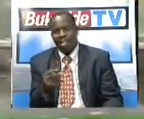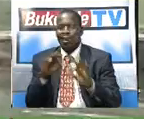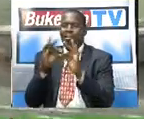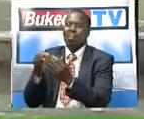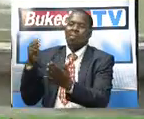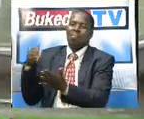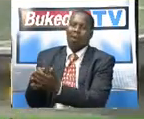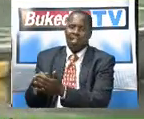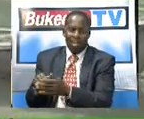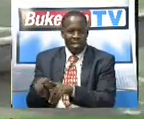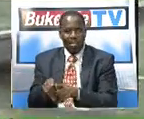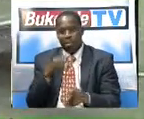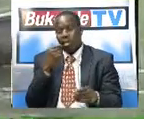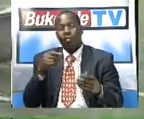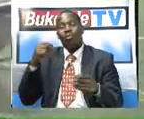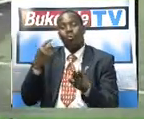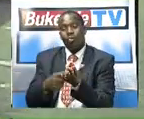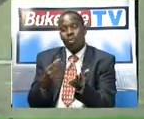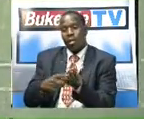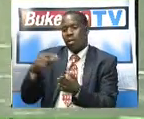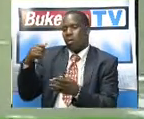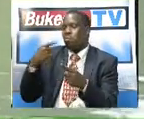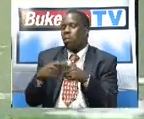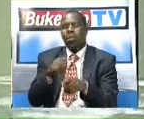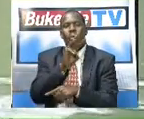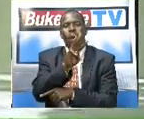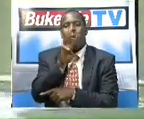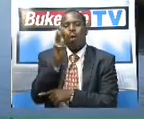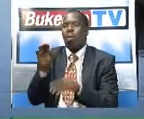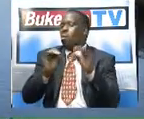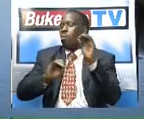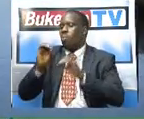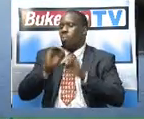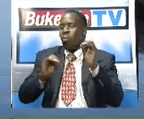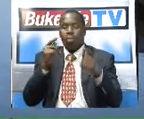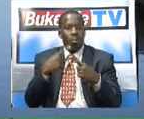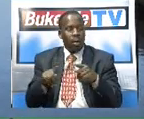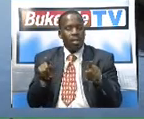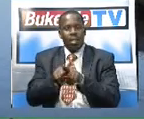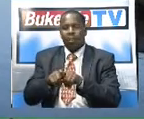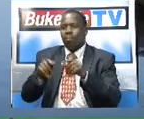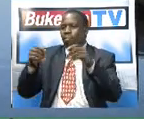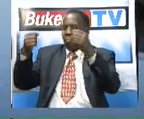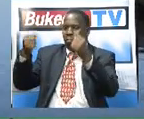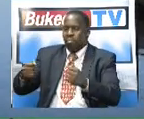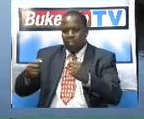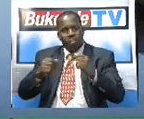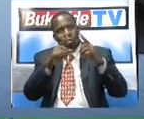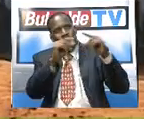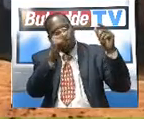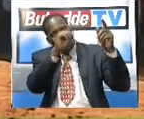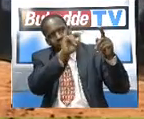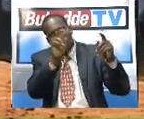ono Uganda gw'erina, tewali webusayiti eraga bikwatibwa ku mugga guno so nga n'obupande obulagirira gye gusangibwa ku